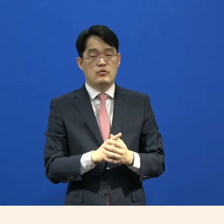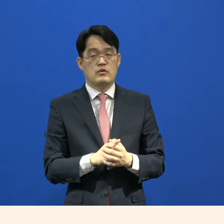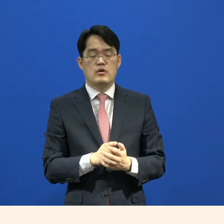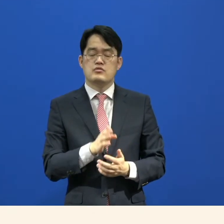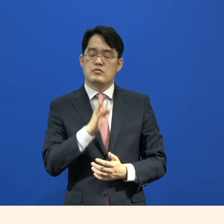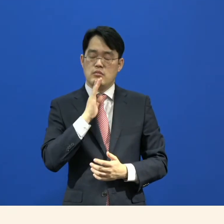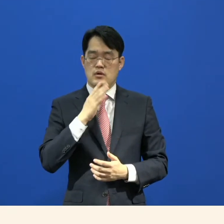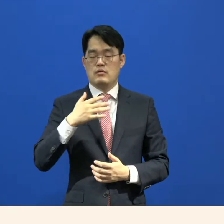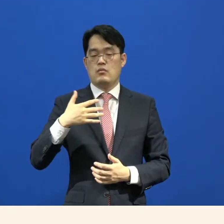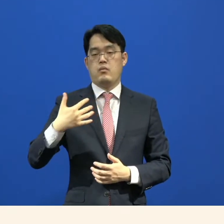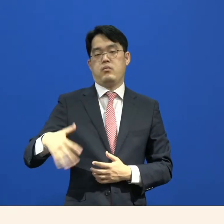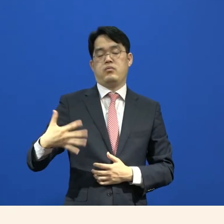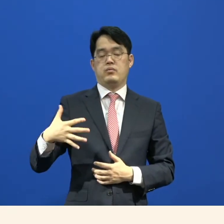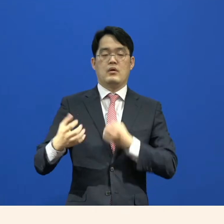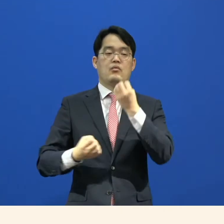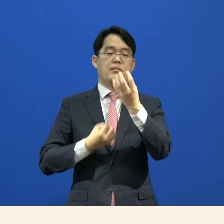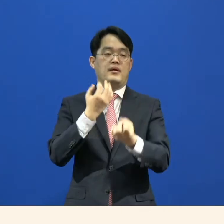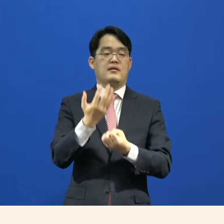대단한 얘기입니다.